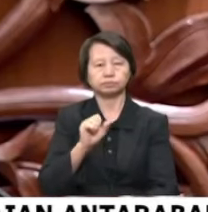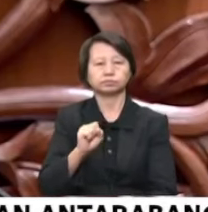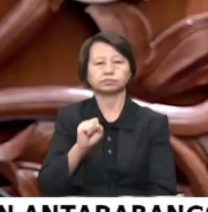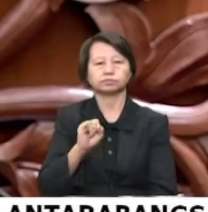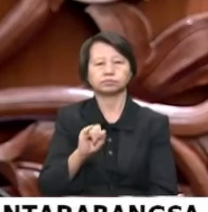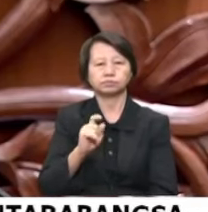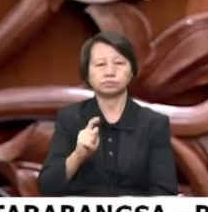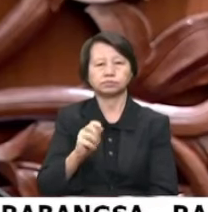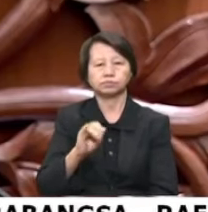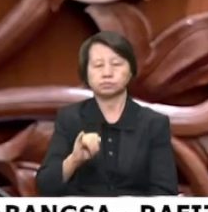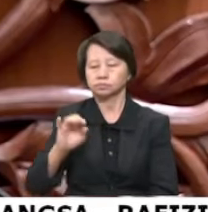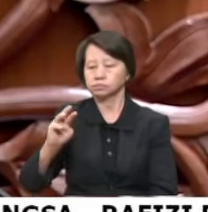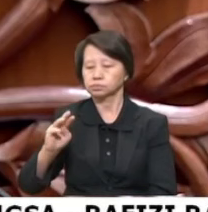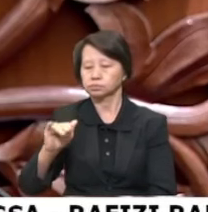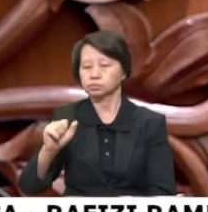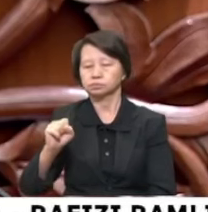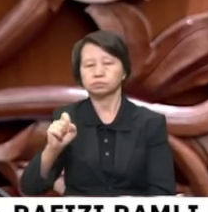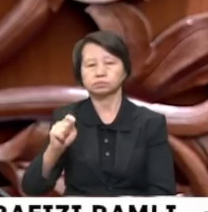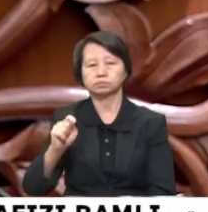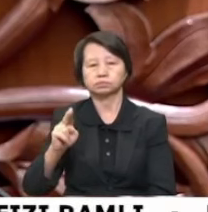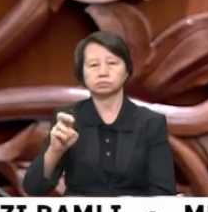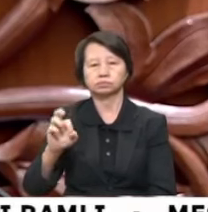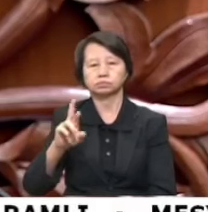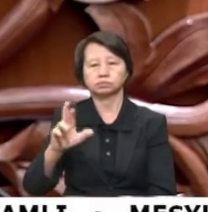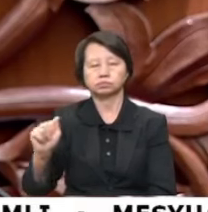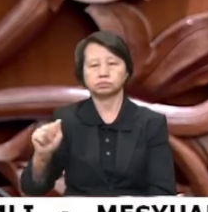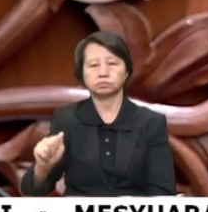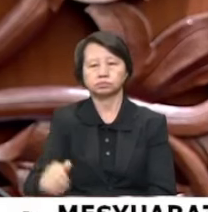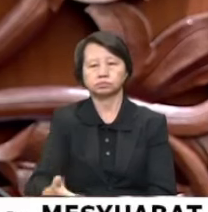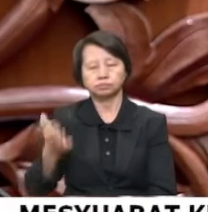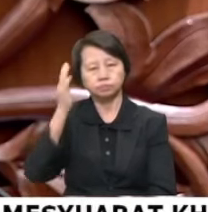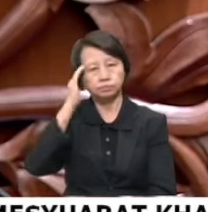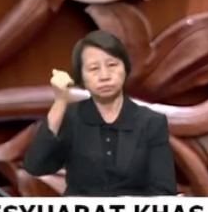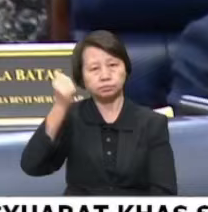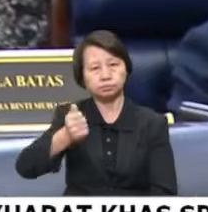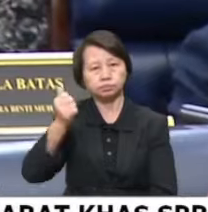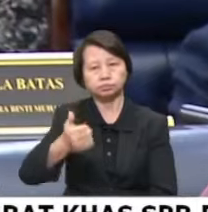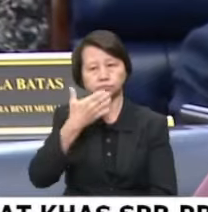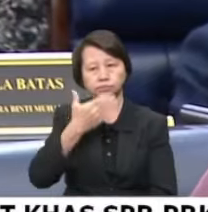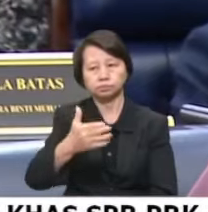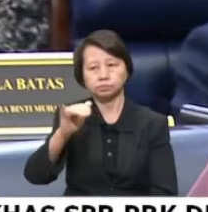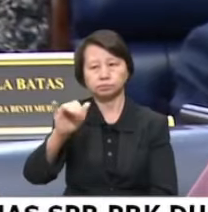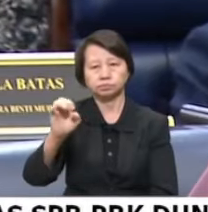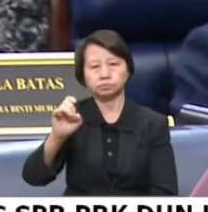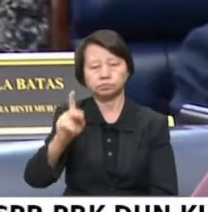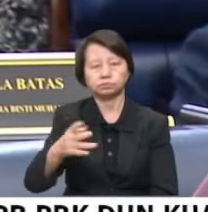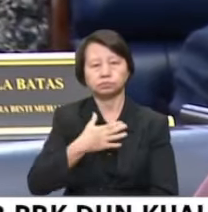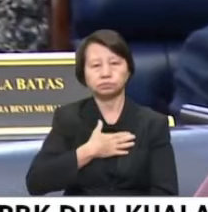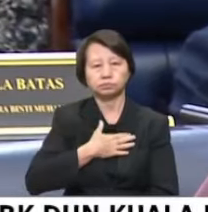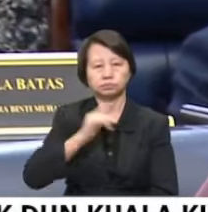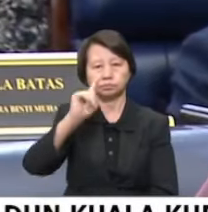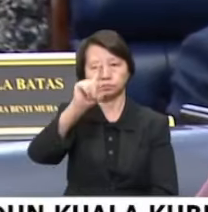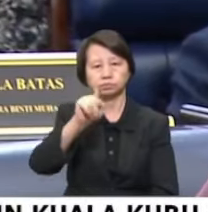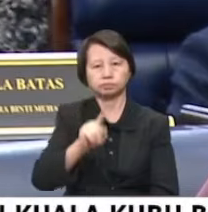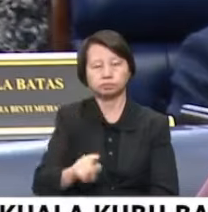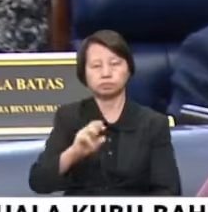Muhammad, Kepala Batas. Bismillahirrahmanirrahim. Ramadan Karim. Terima kasih Puan Yang Pertua. Soalan saya nombor 4.